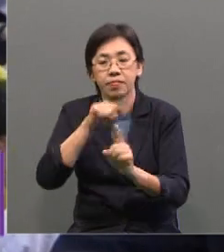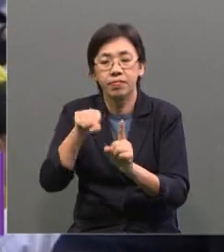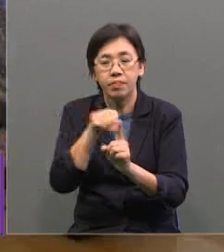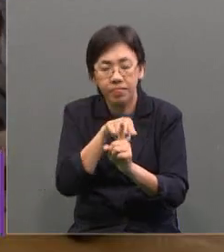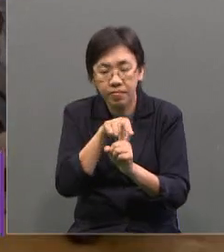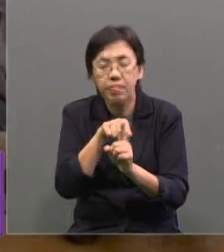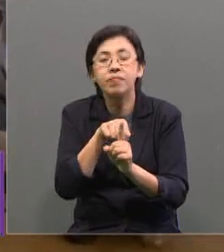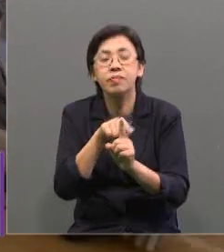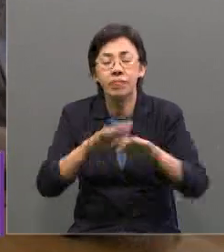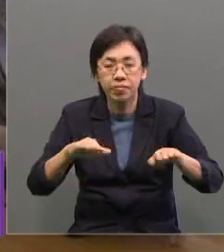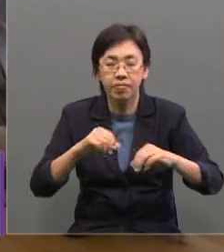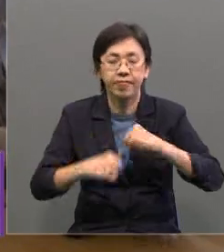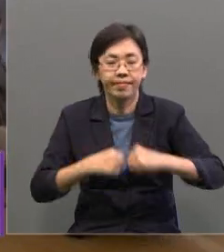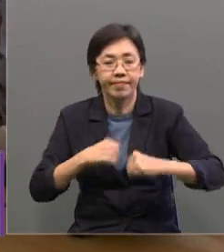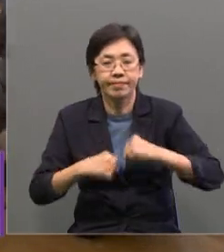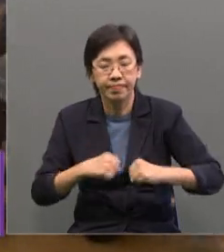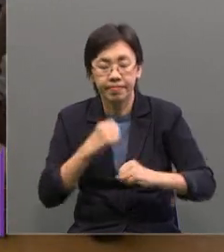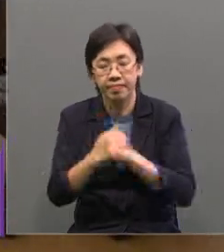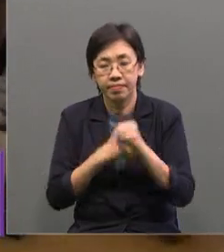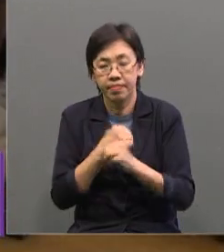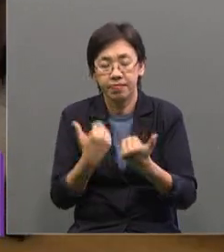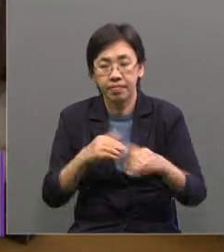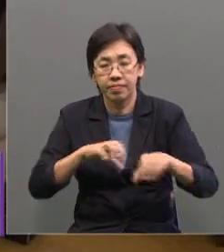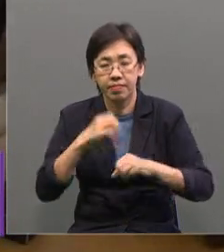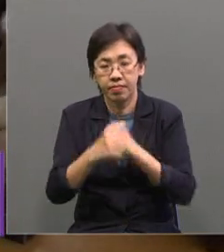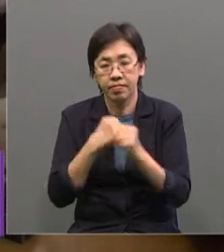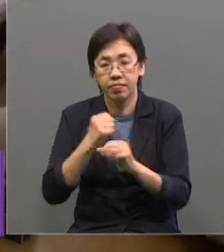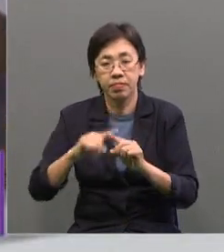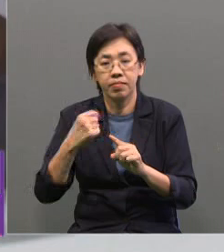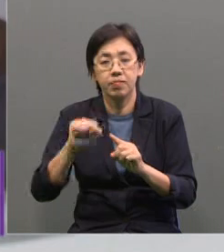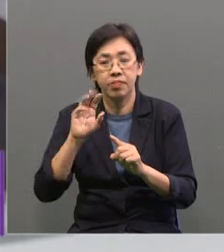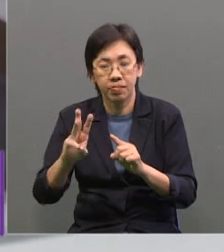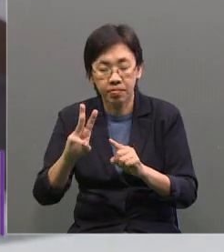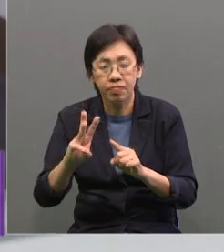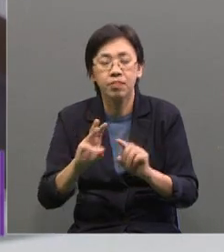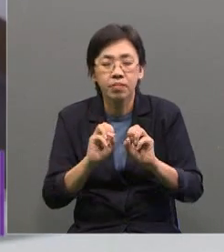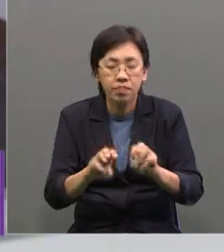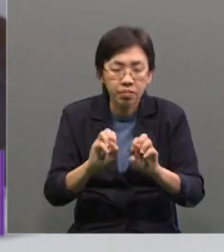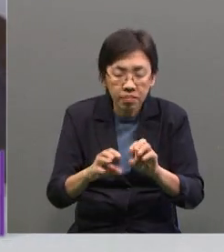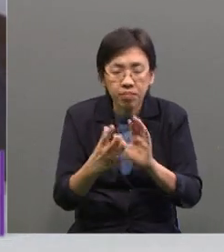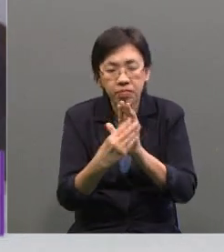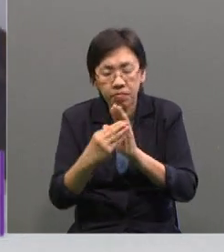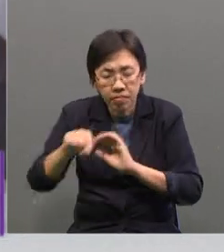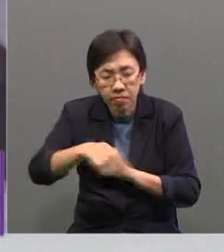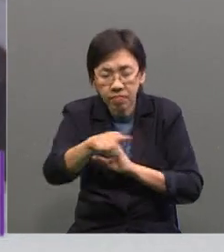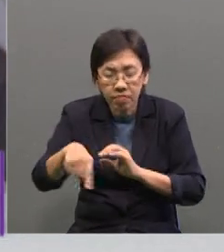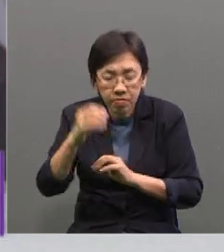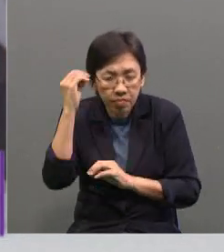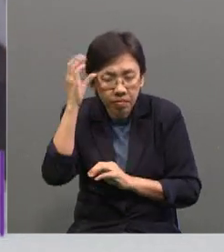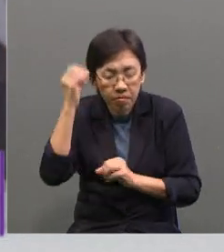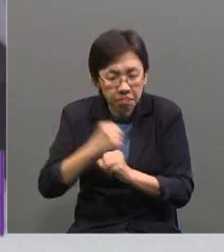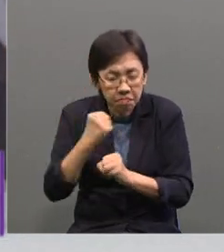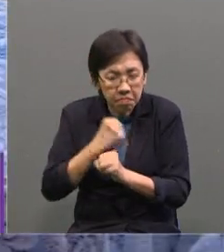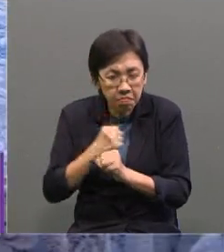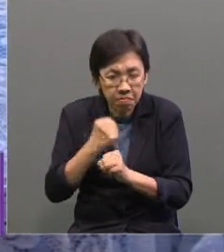ของเด็กและเยาวชนโครงการจัดปีนี้เป็นปีที่16นะคะนอกจากนี้ยังช่วยเพิ่มพูนความรู้แล้วก็ฝึกฝนทักษะนอกห้องเรียน